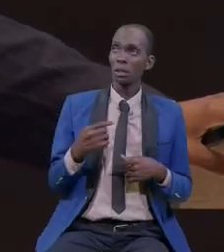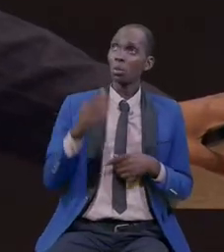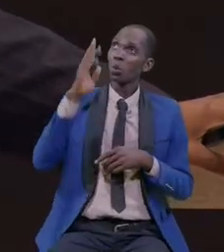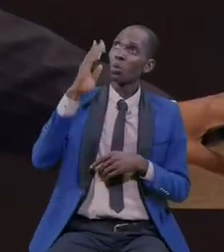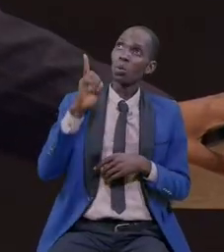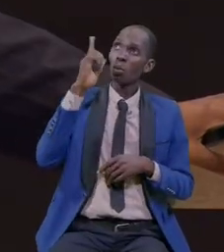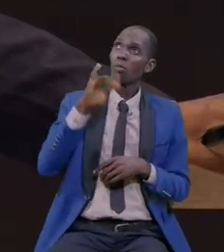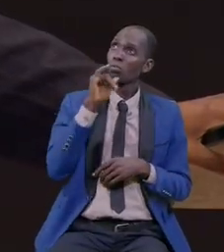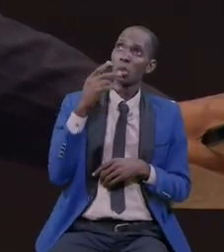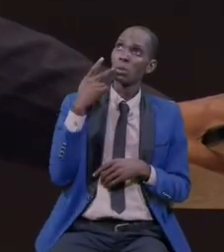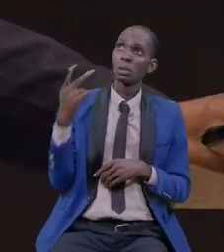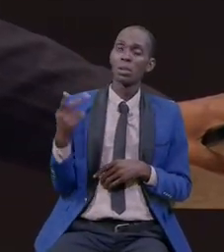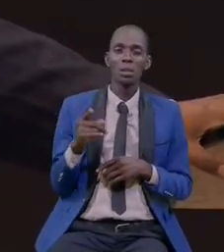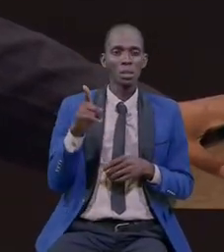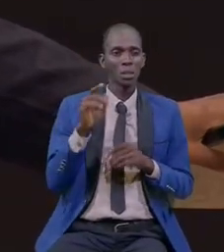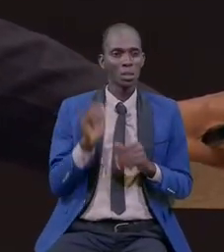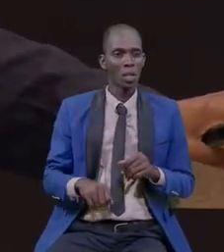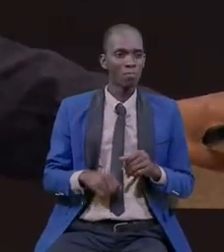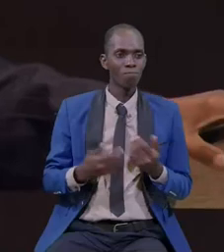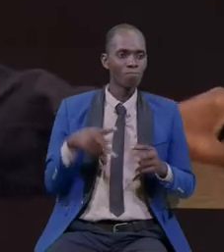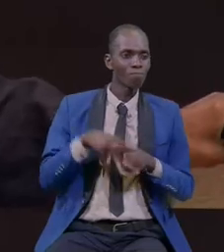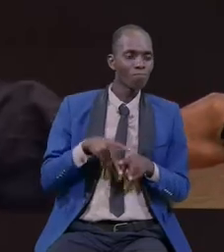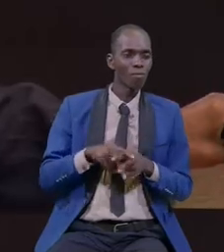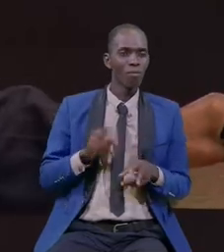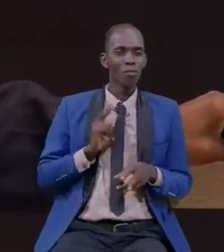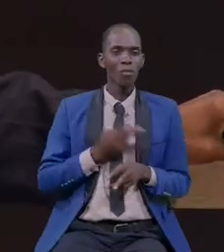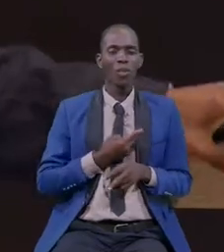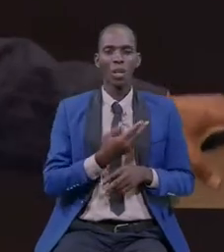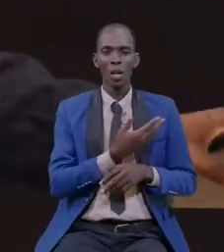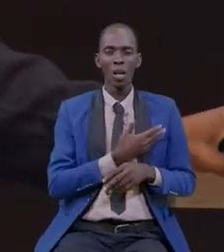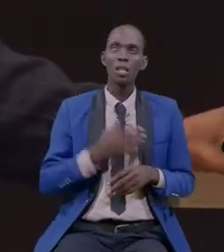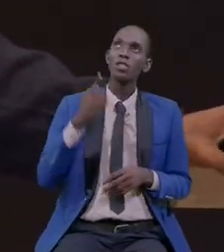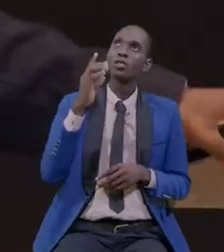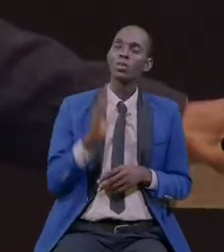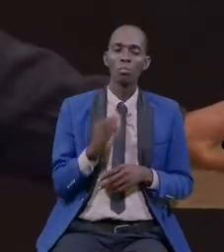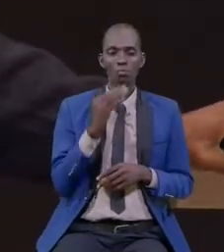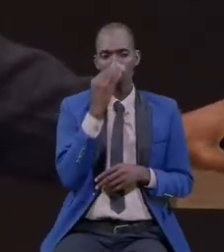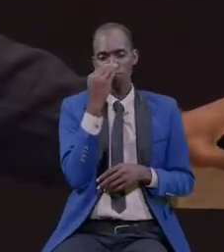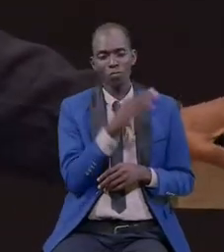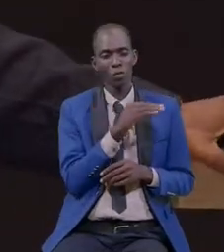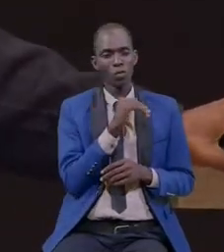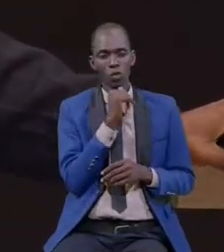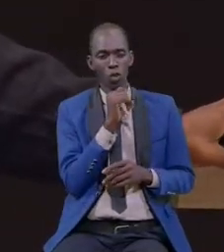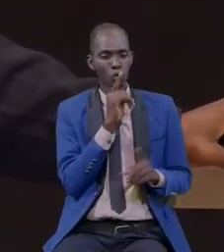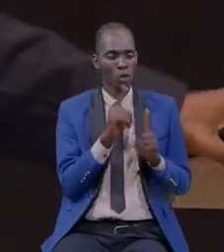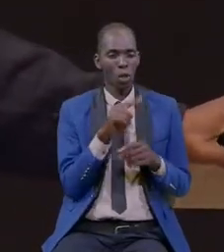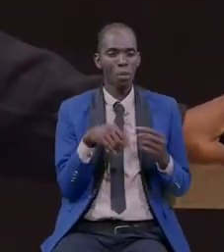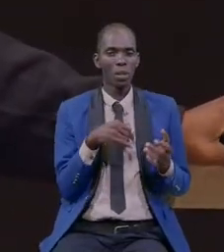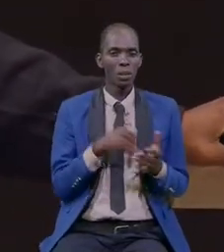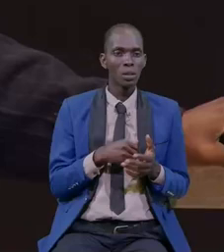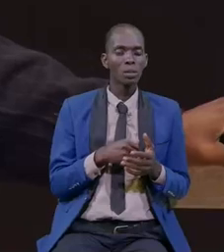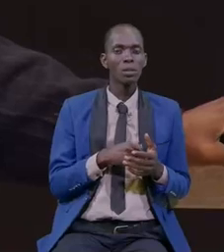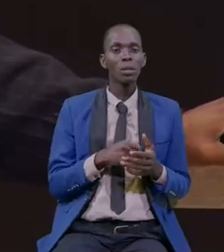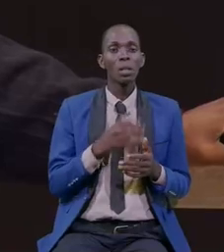des choses Dieu ne voit pas ils peuvent réclamer leur droit dieu ne fait voit pas parce que ils sont là ils sont des gens qui ne croient plus que